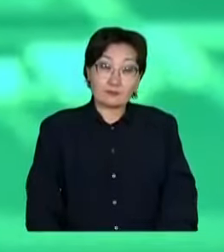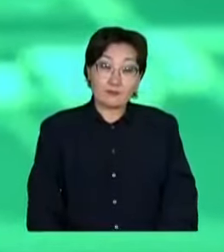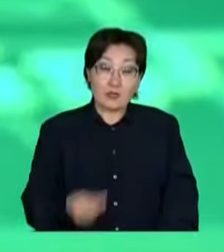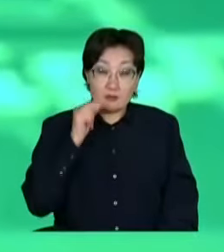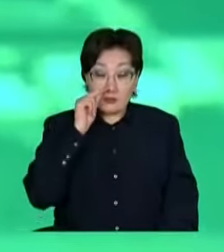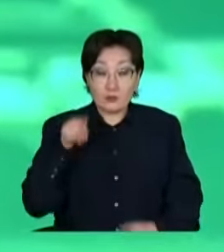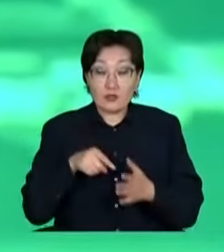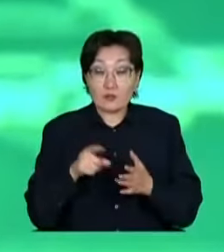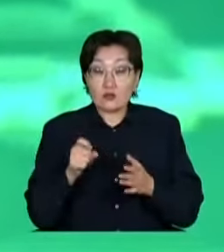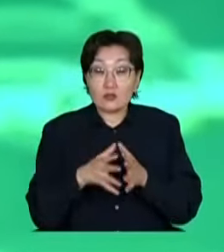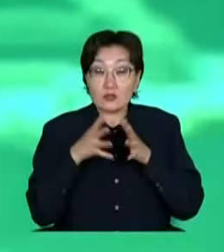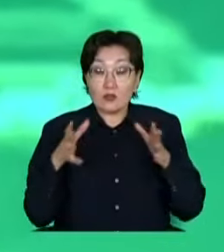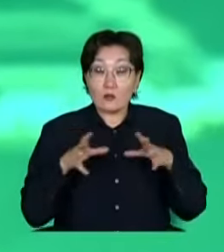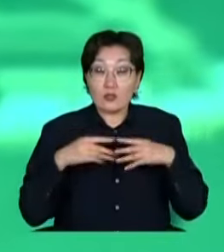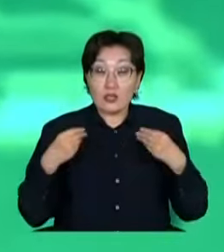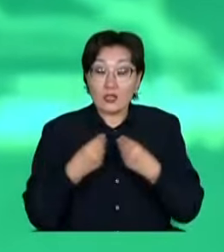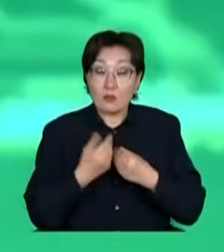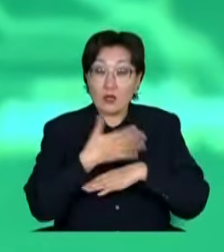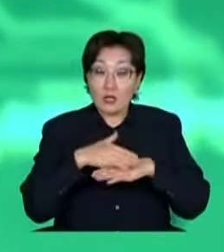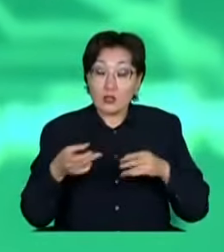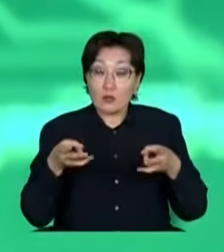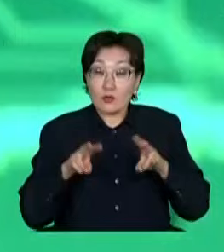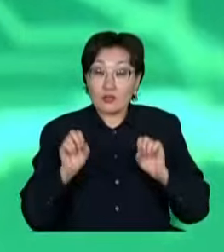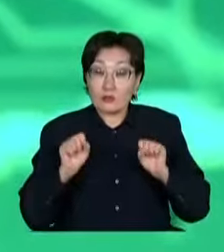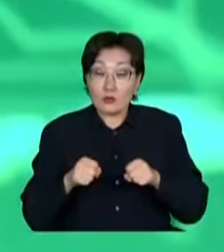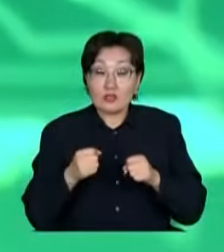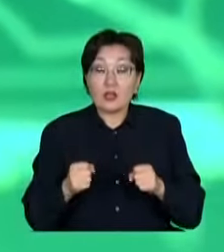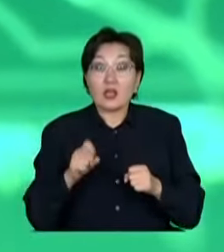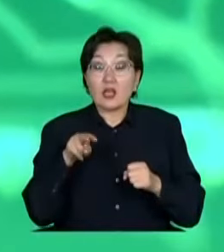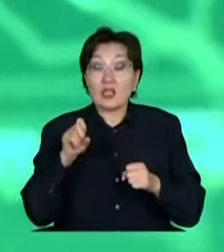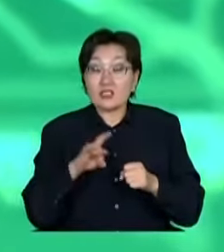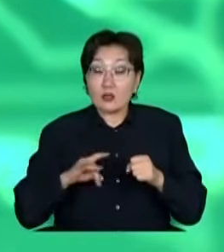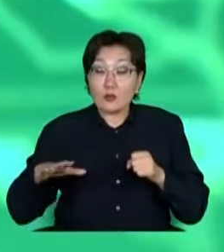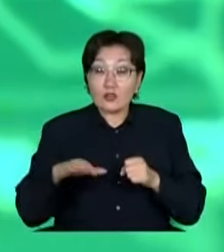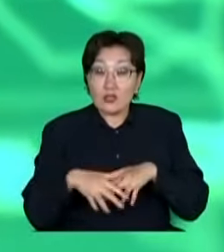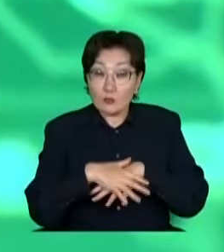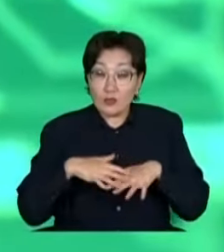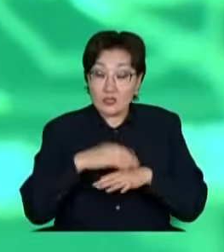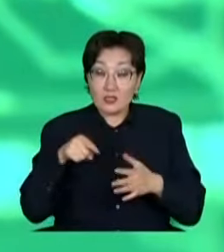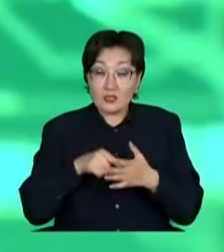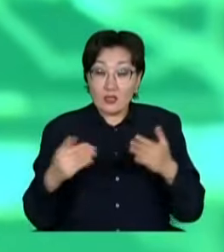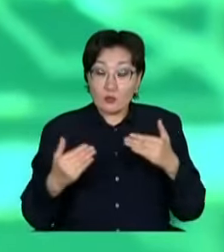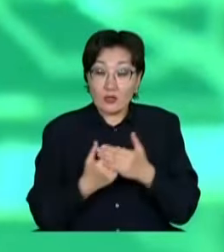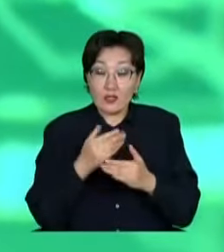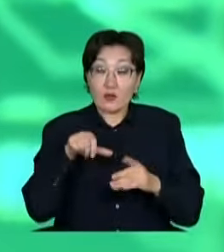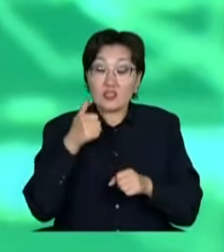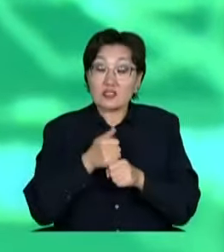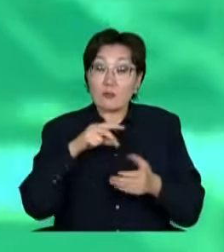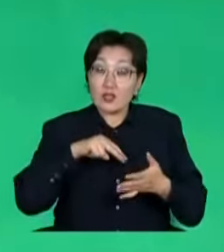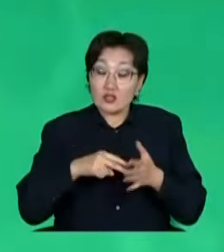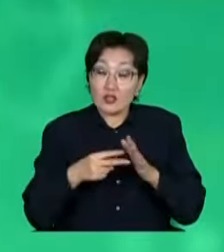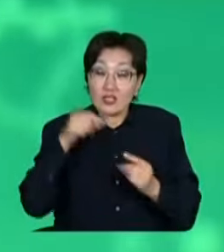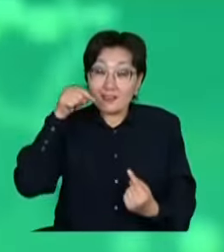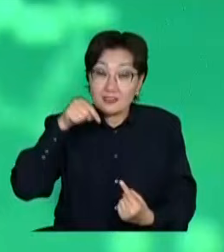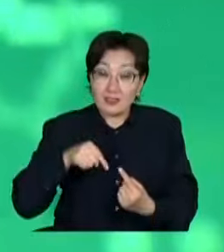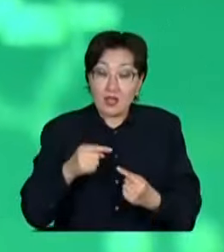Шымкентте 100-ден астам отбасы далада қалуы мүмкін. Асар шағын ауданындағы жұрт қаланың жаңа бас жоспарына сәйкес